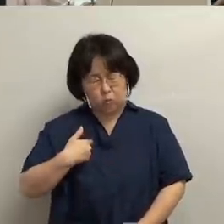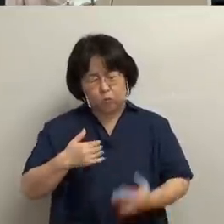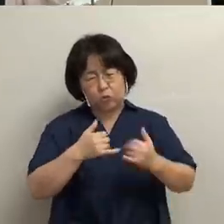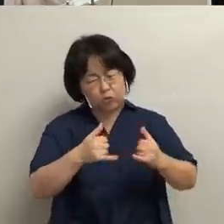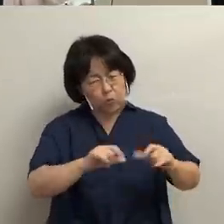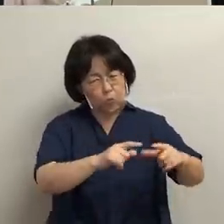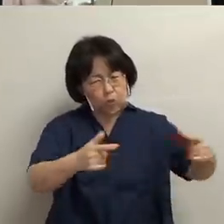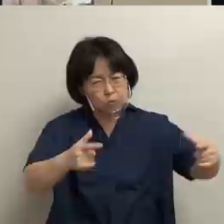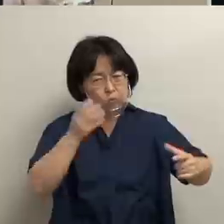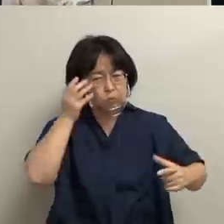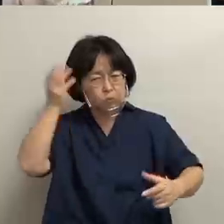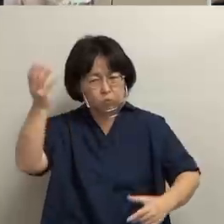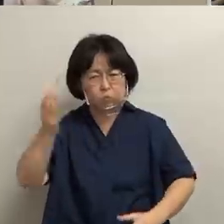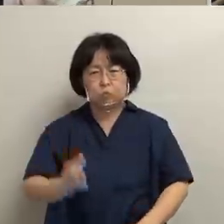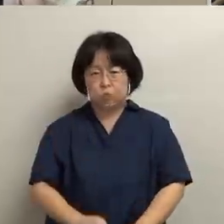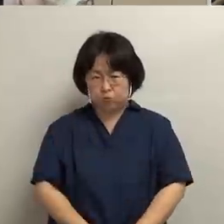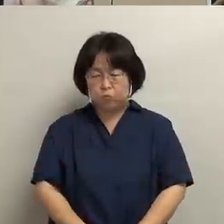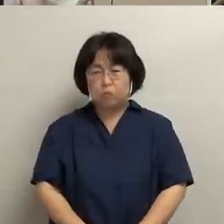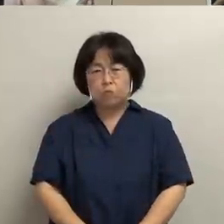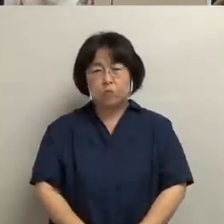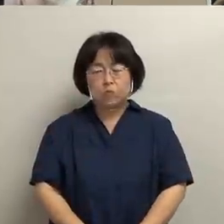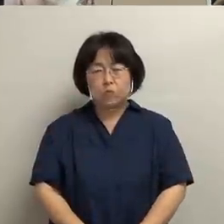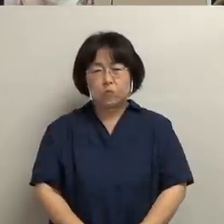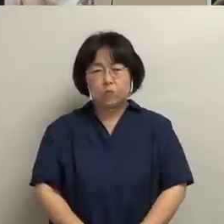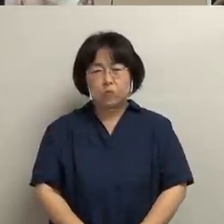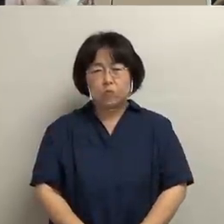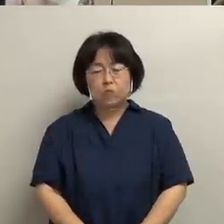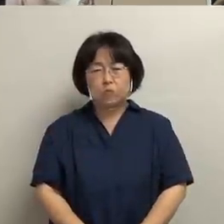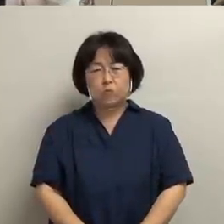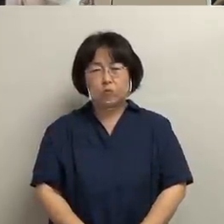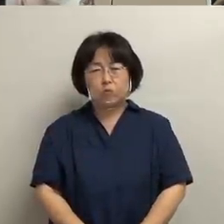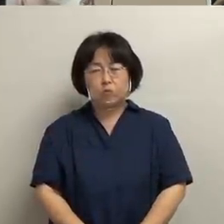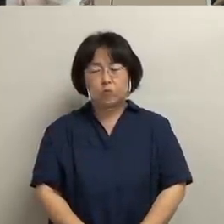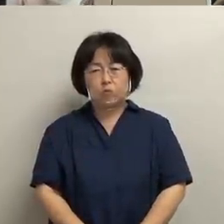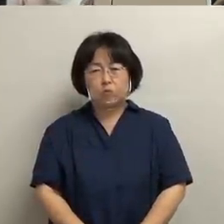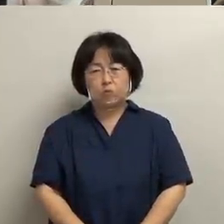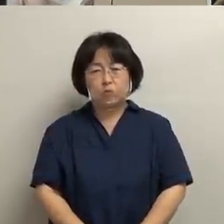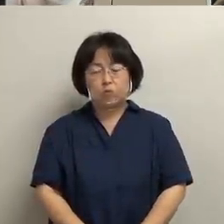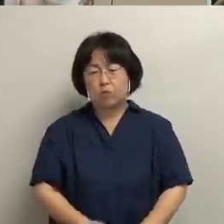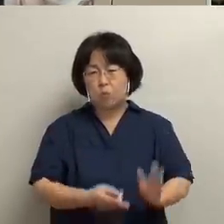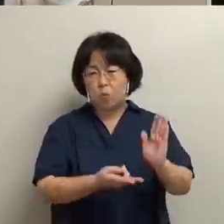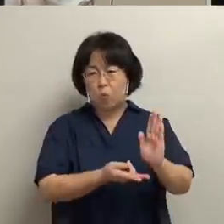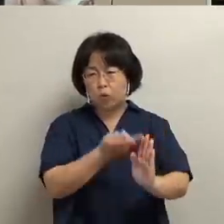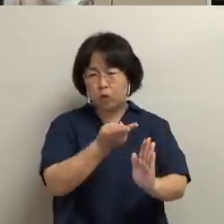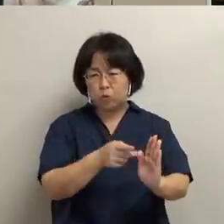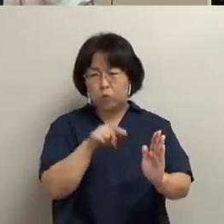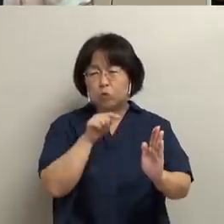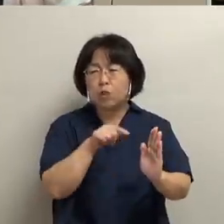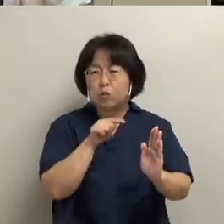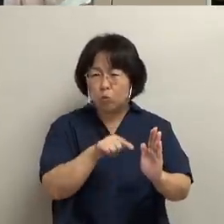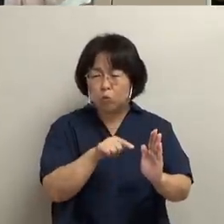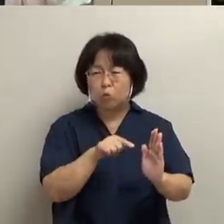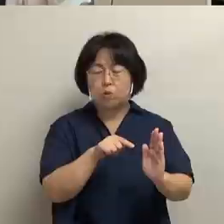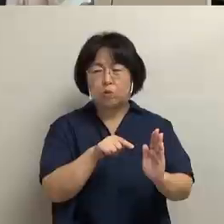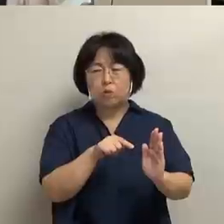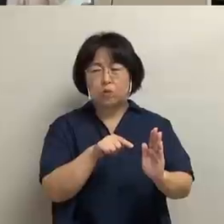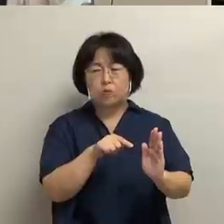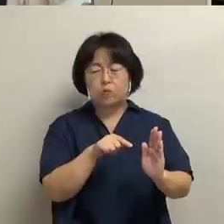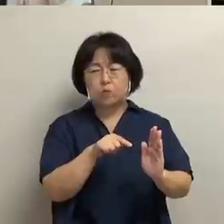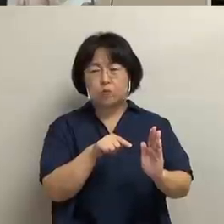からというふうに思っておりますえっあのそこでもですねゆるホテルでのあのなんでしょうねあ